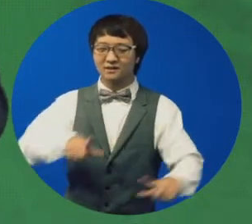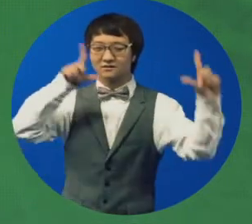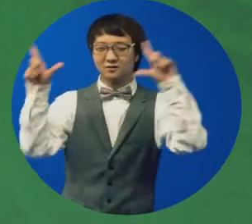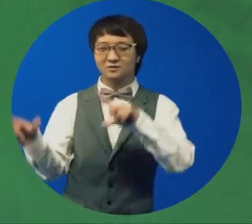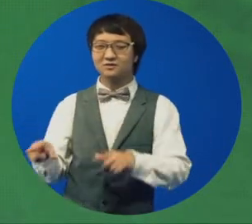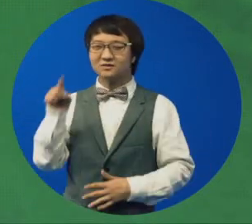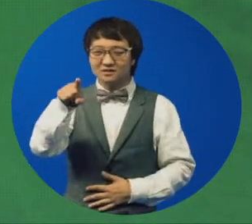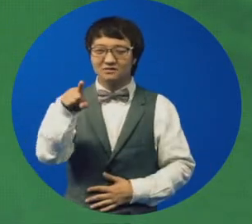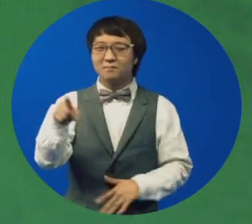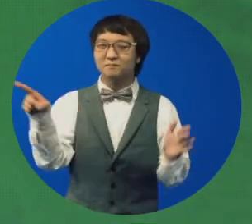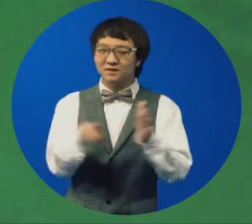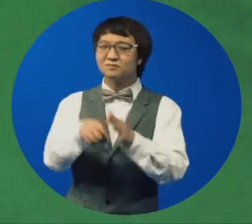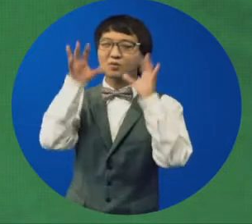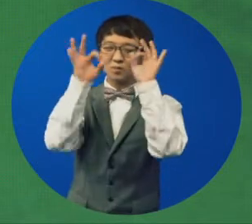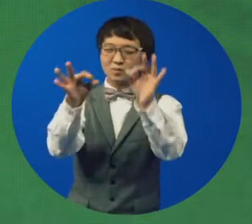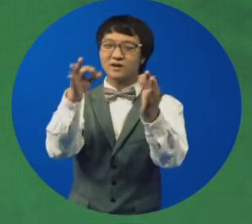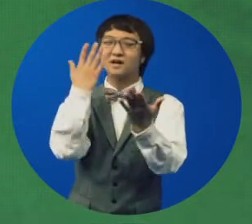보게 하여 주옵소서.